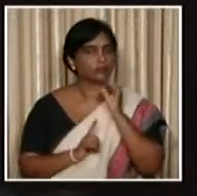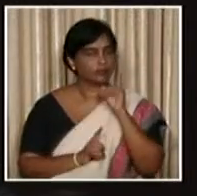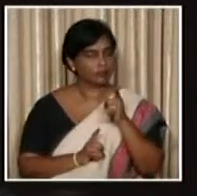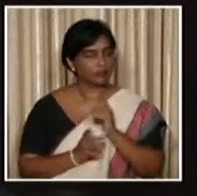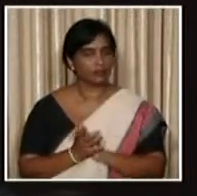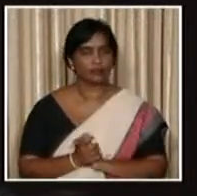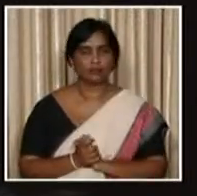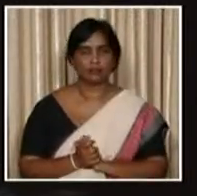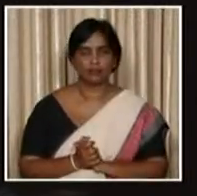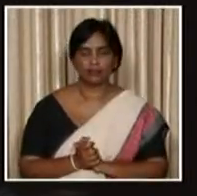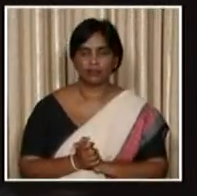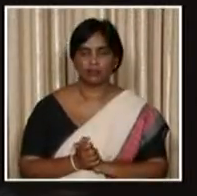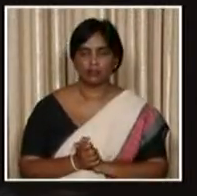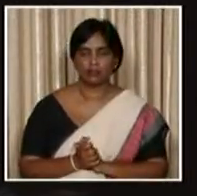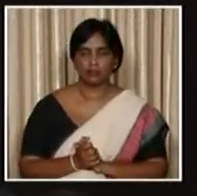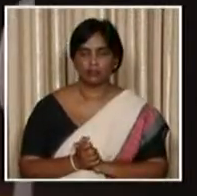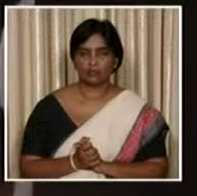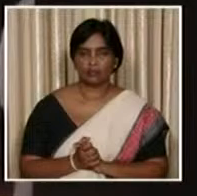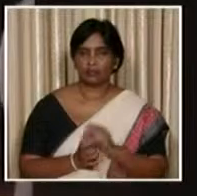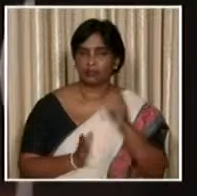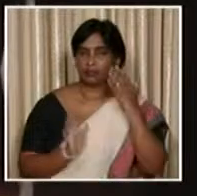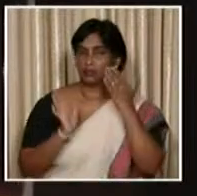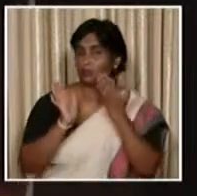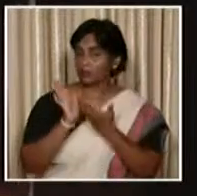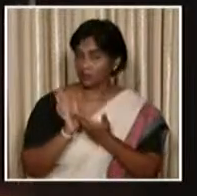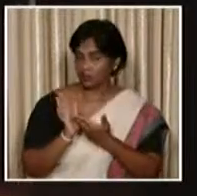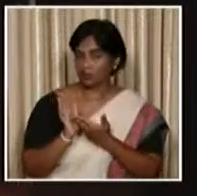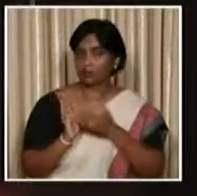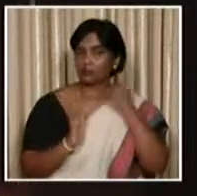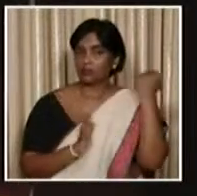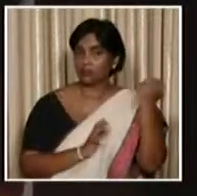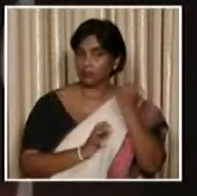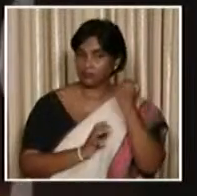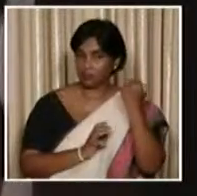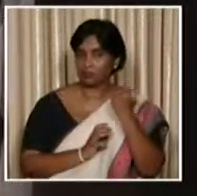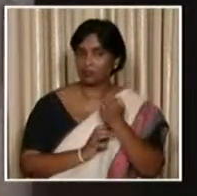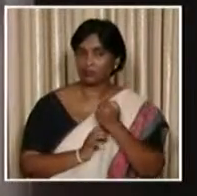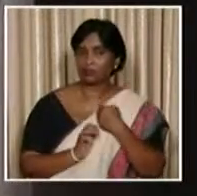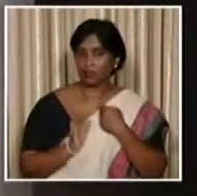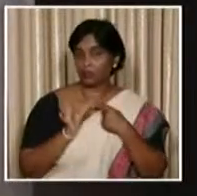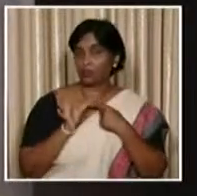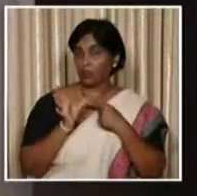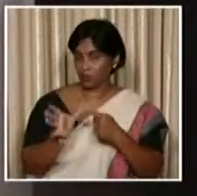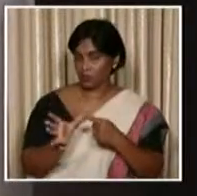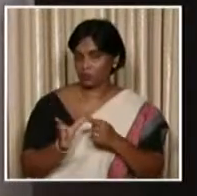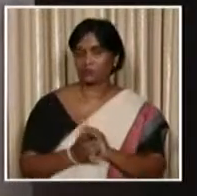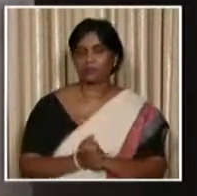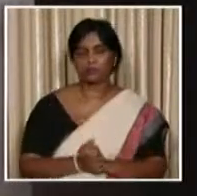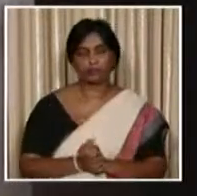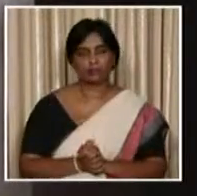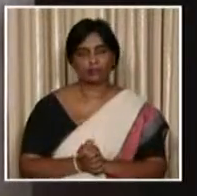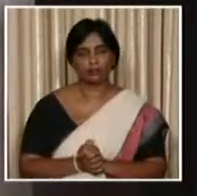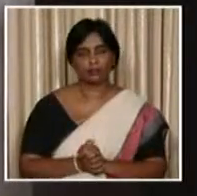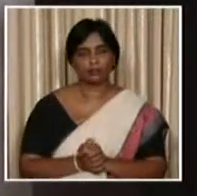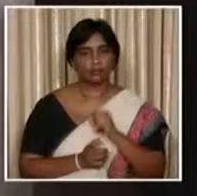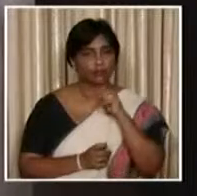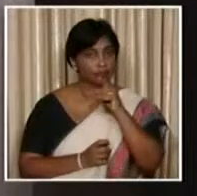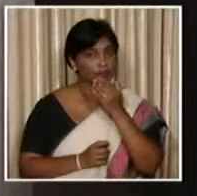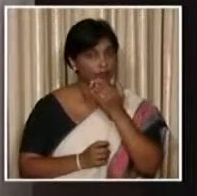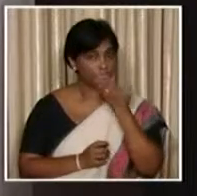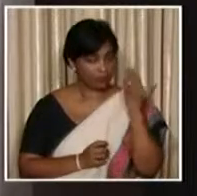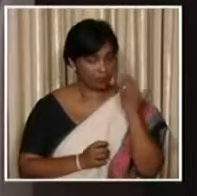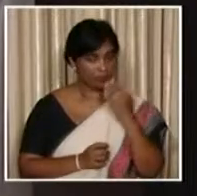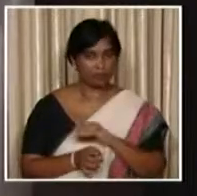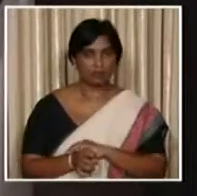ජනාධිපතිතුමාගෙන්. එතුමා ඉදිරිපත් කරපු කතාවට මම පිළිතුරු සපයන නිසා එතුමාට හැකියාවක් තිබේ